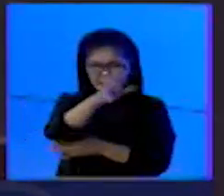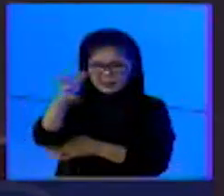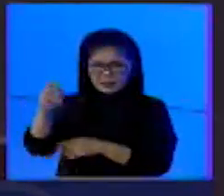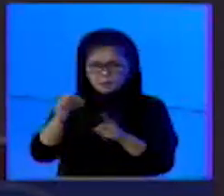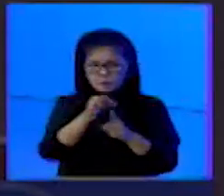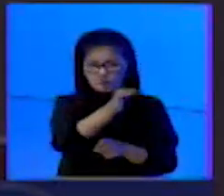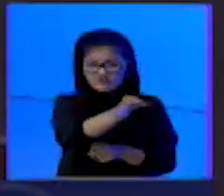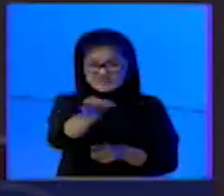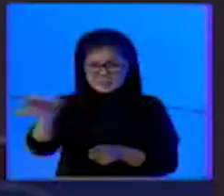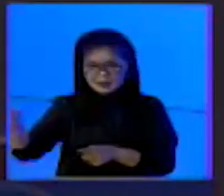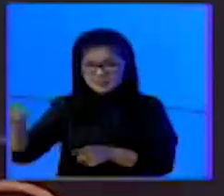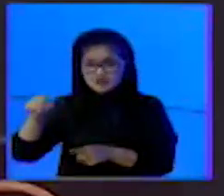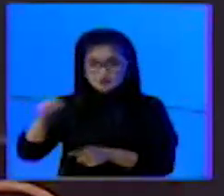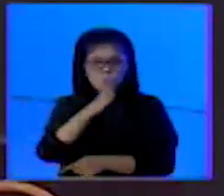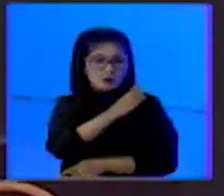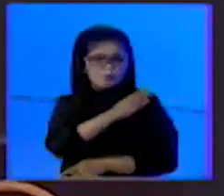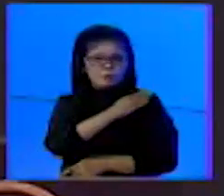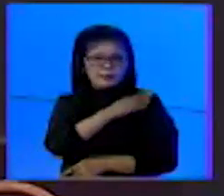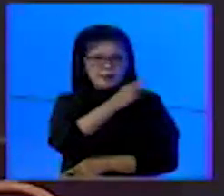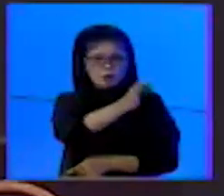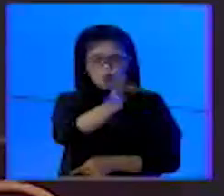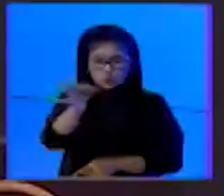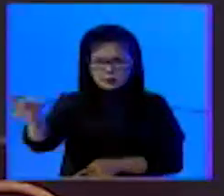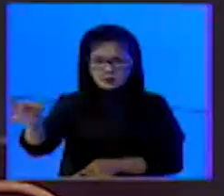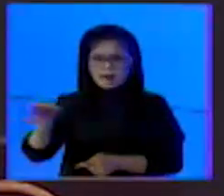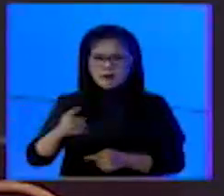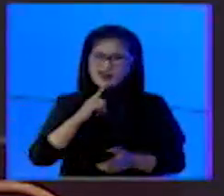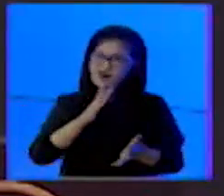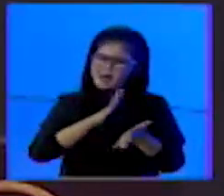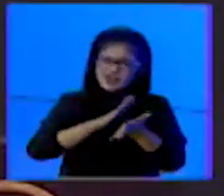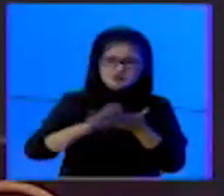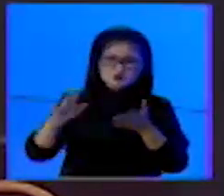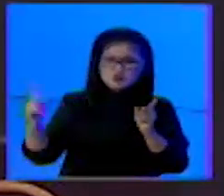dan tingkat 2 kabupaten kota bersentuhan langsung dengan masyarakat di daerah masing-masing.